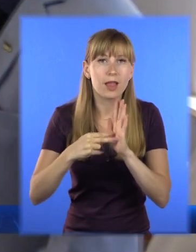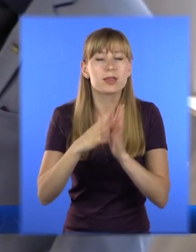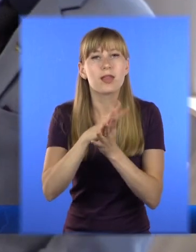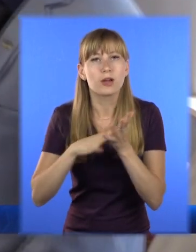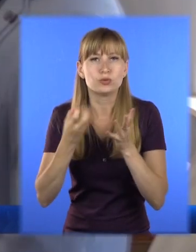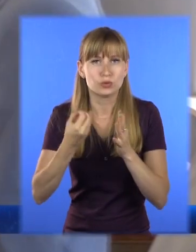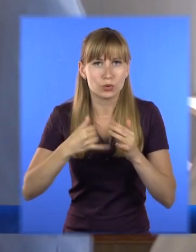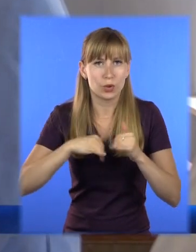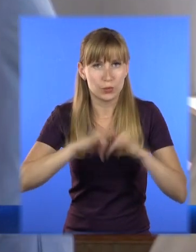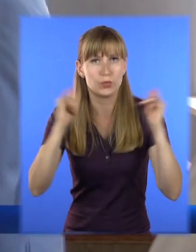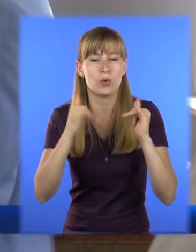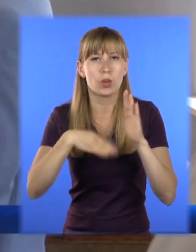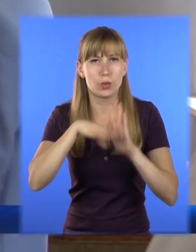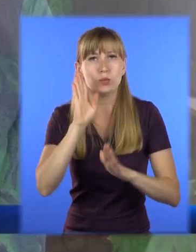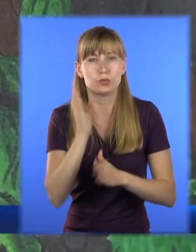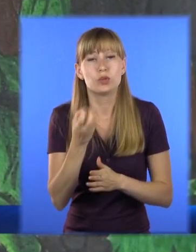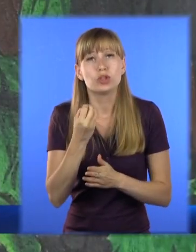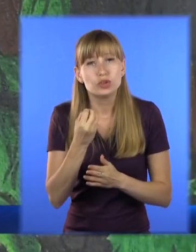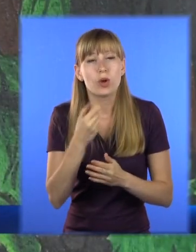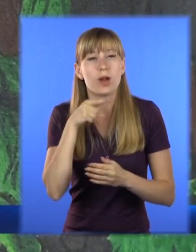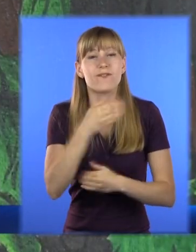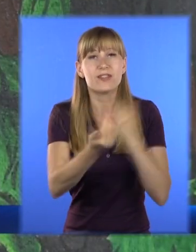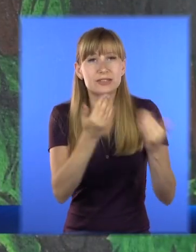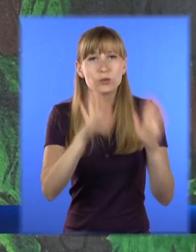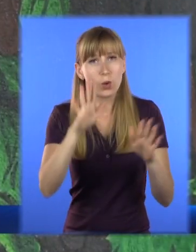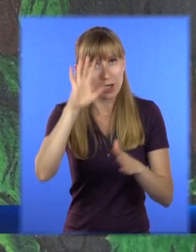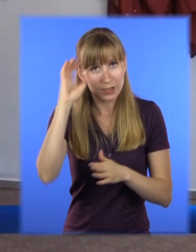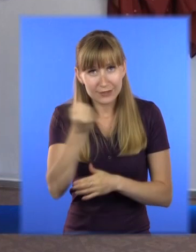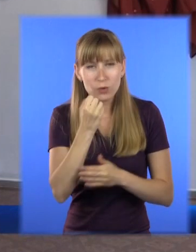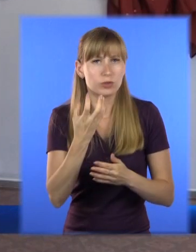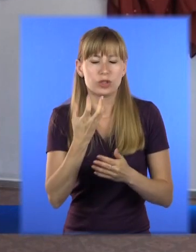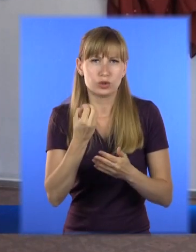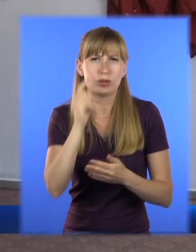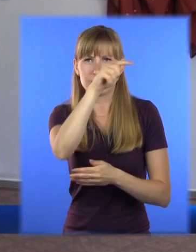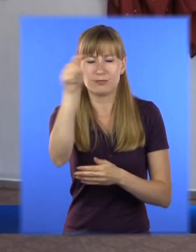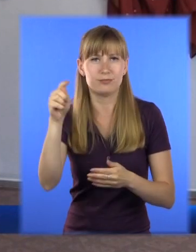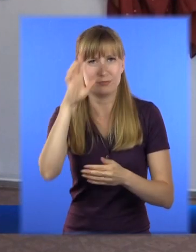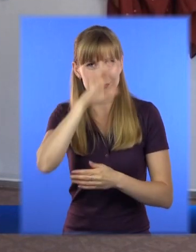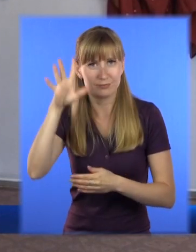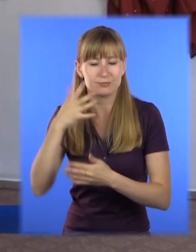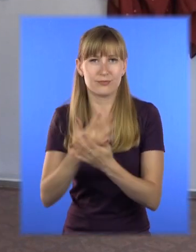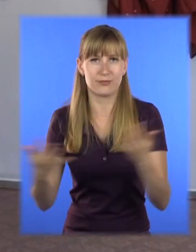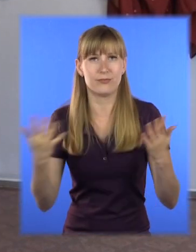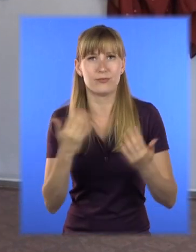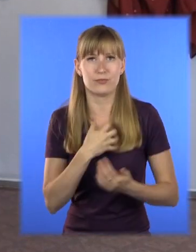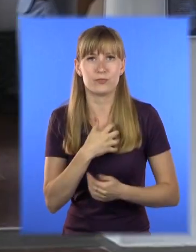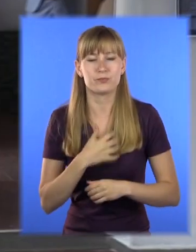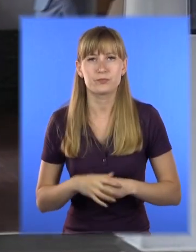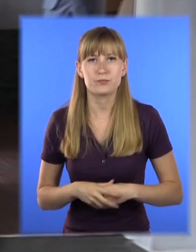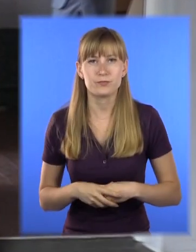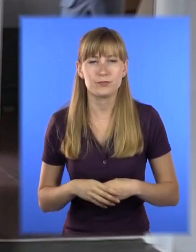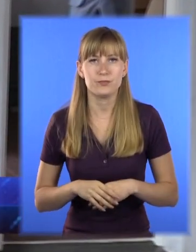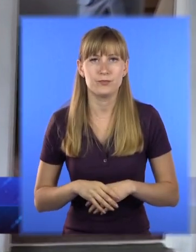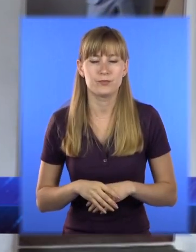планах у хлопця – покращувати свої вміння у створенні гравюр. Також художник має наміри відкривати свої виставки не тільки у Кривому Розі, а й по всьому світу.